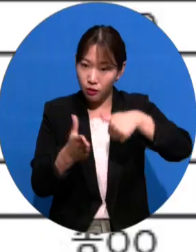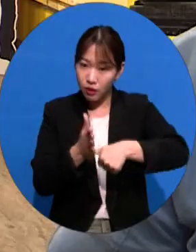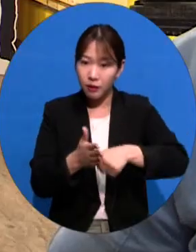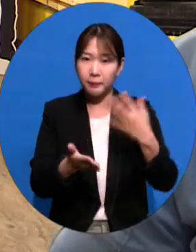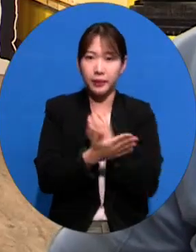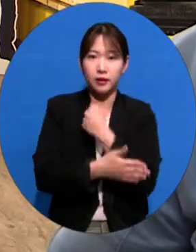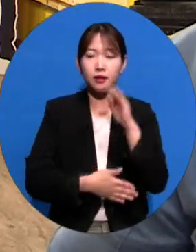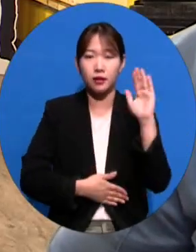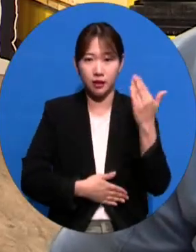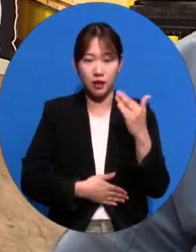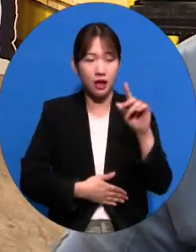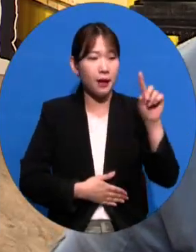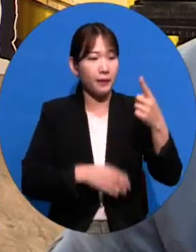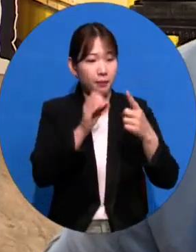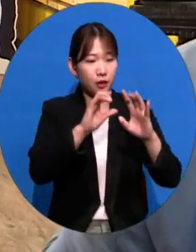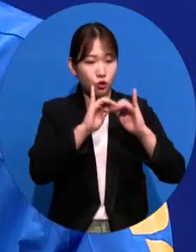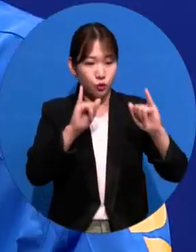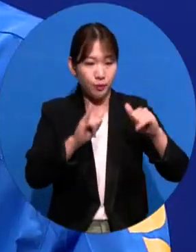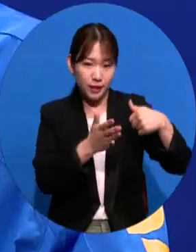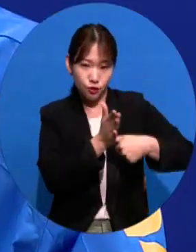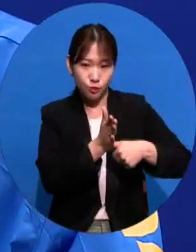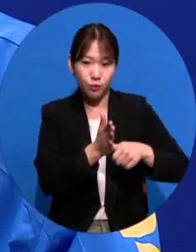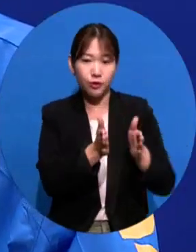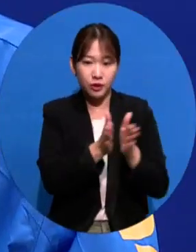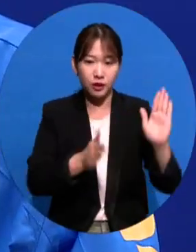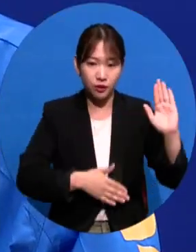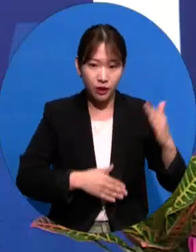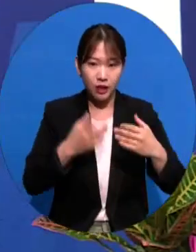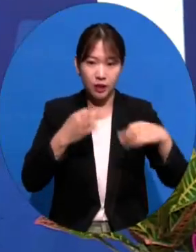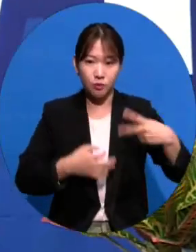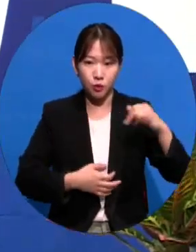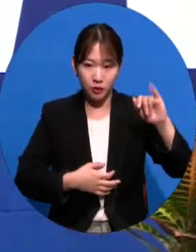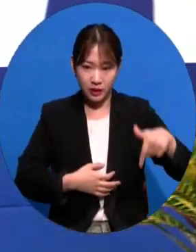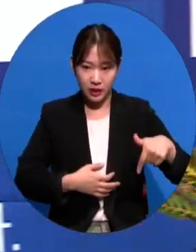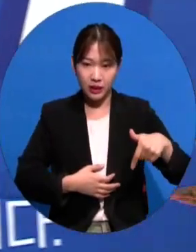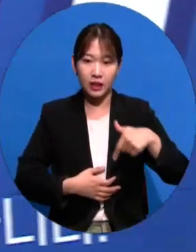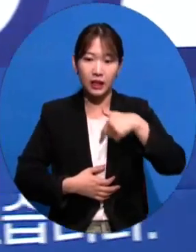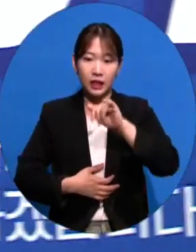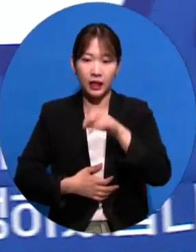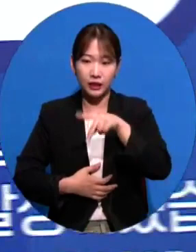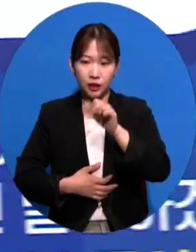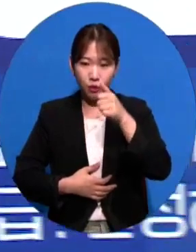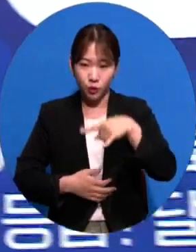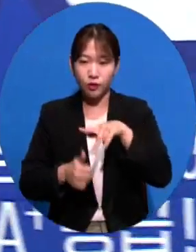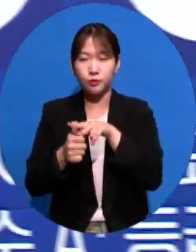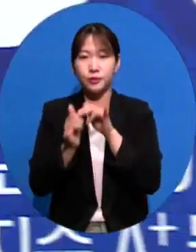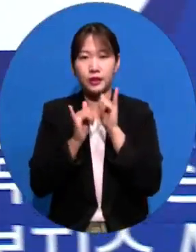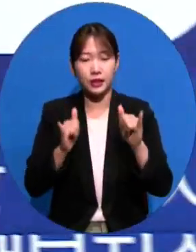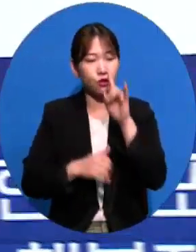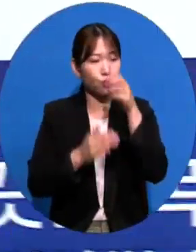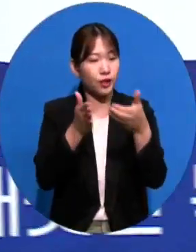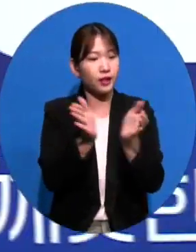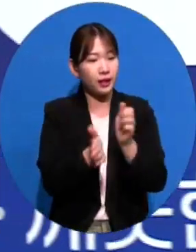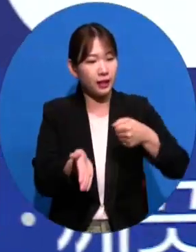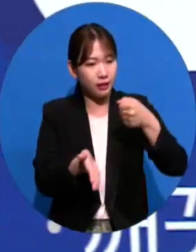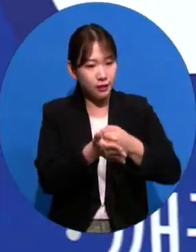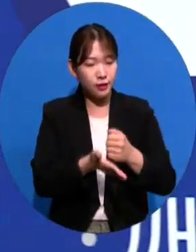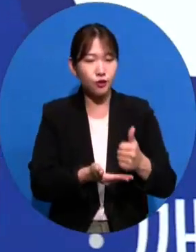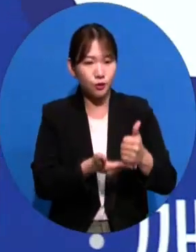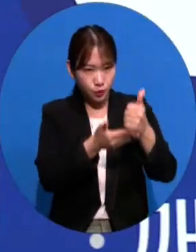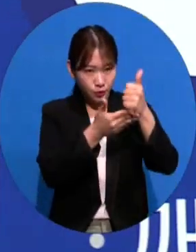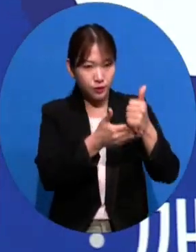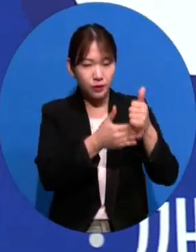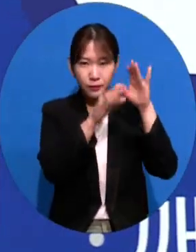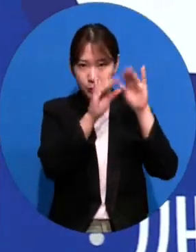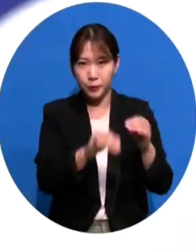박탈됐습니다. 100% 국민 경선을 치르게 된 김종식, 강성희 예비 후보는 중앙당의 결정을